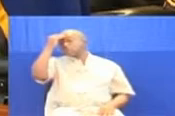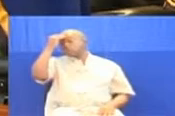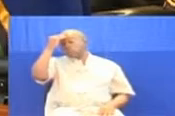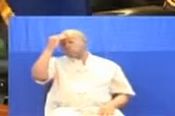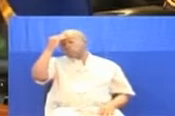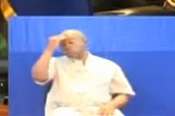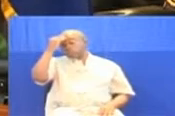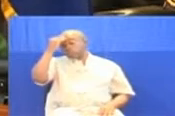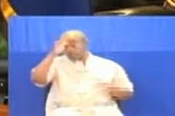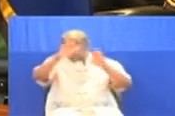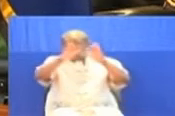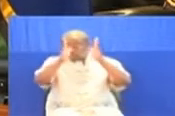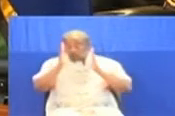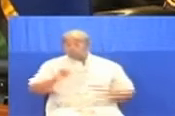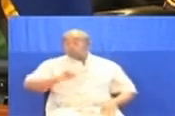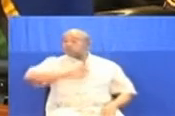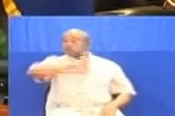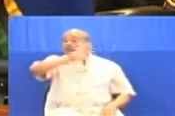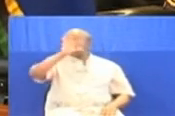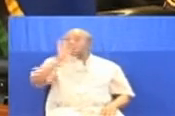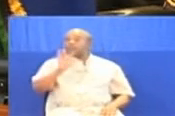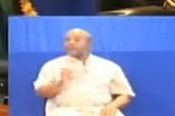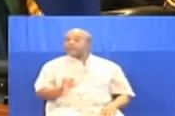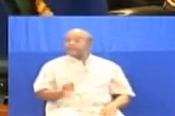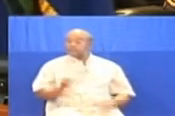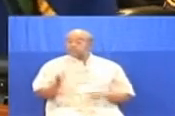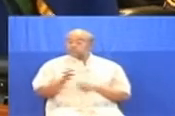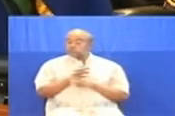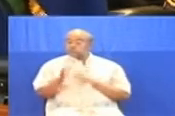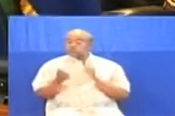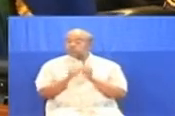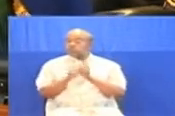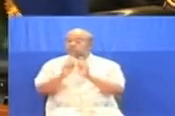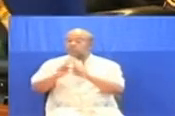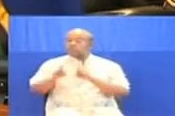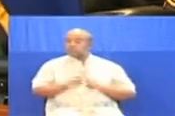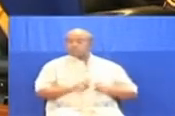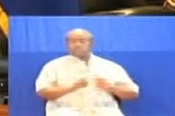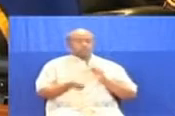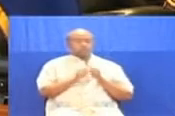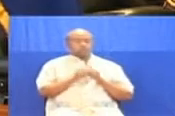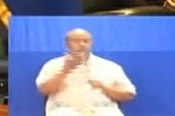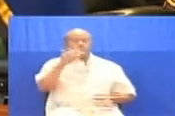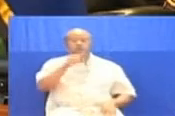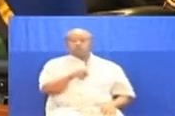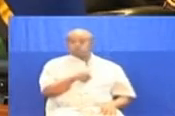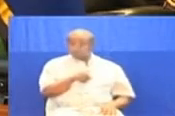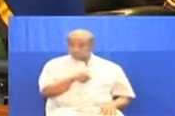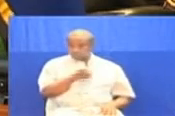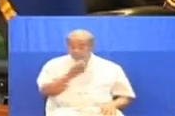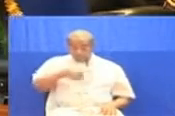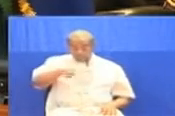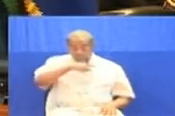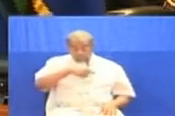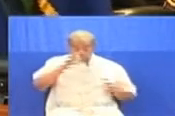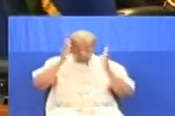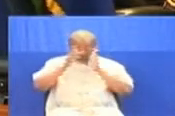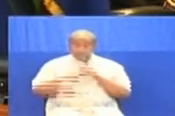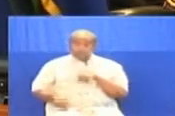wote, ambayo mafunzo haya ni ya mambo mbalimbali ambayo ni ya muhimu sana kwetu waheshimiwa